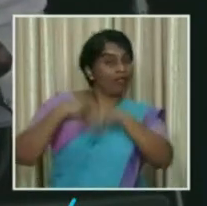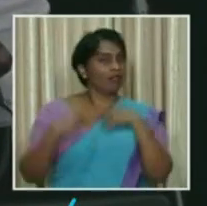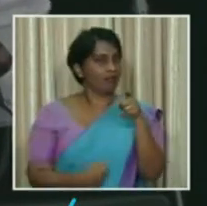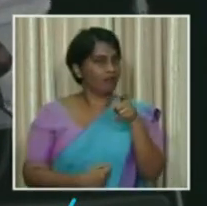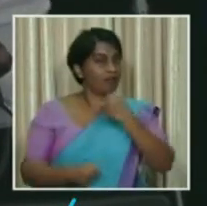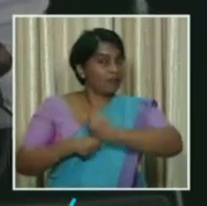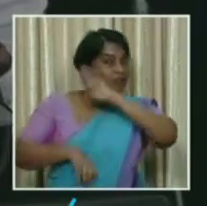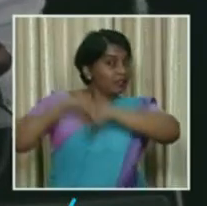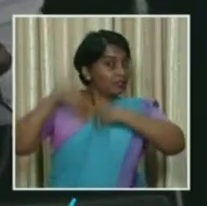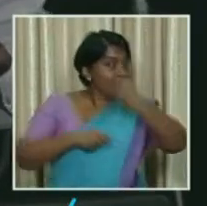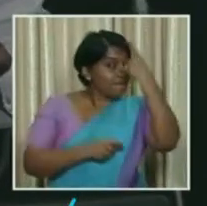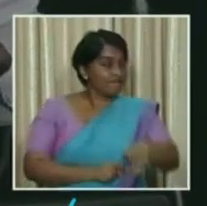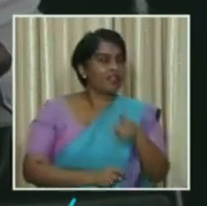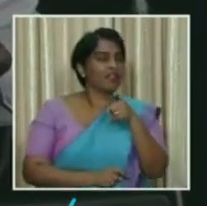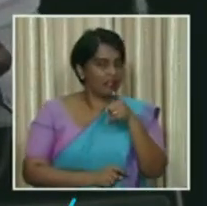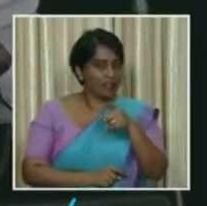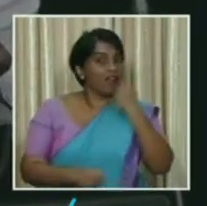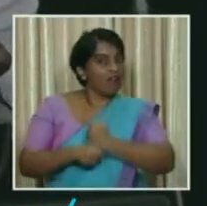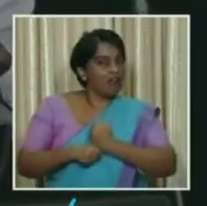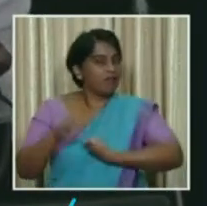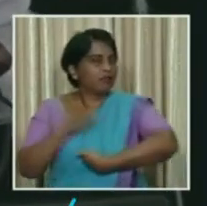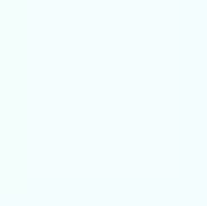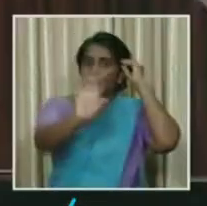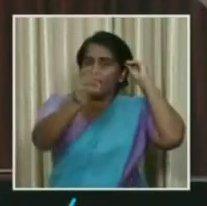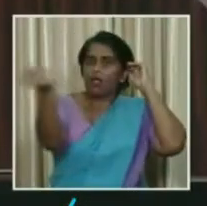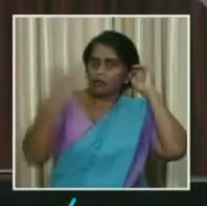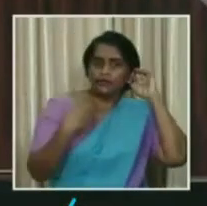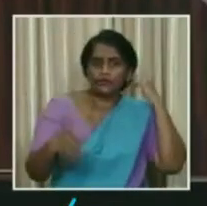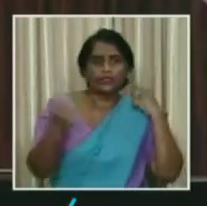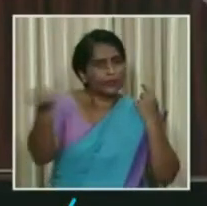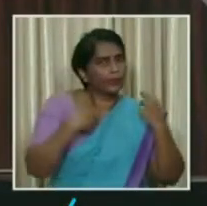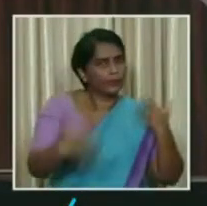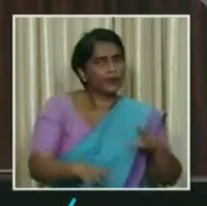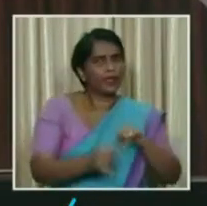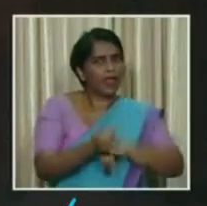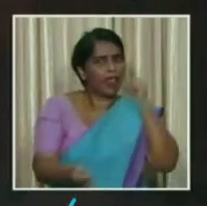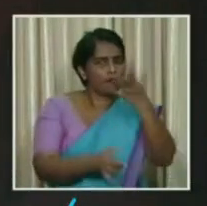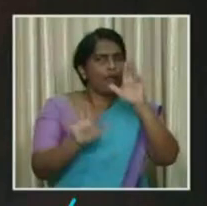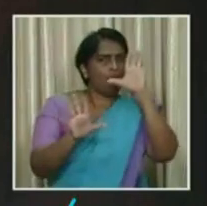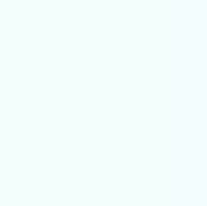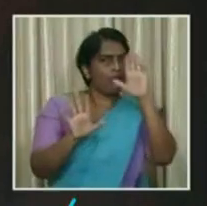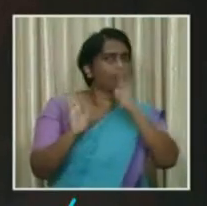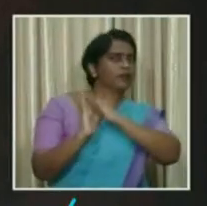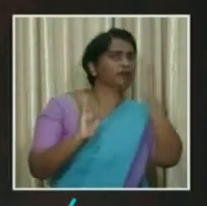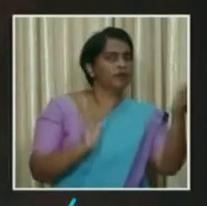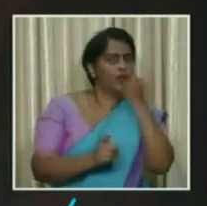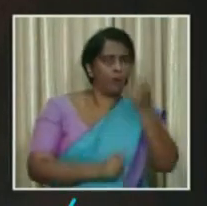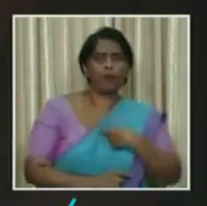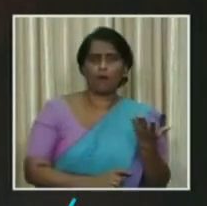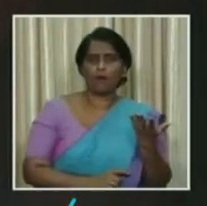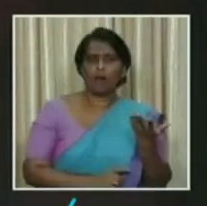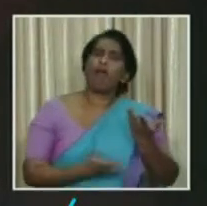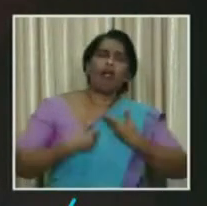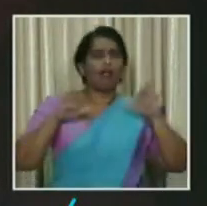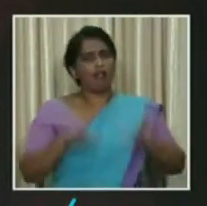ඒ වරප්‍රසාද ලබන නිසා තමයි ආණ්ඩුවේ වෙනුවෙන් තමුන්නාස කඩේ යන්නේ. අපිට දැනුම් දුන්නනේ මේ මේ 9 වෙනක යනවා කියලා ඉවර වෙලා. ඉතින් ඒක ඒකින් ඉඳන්